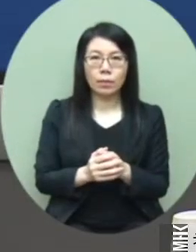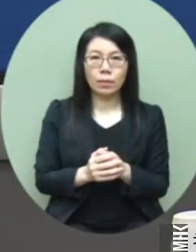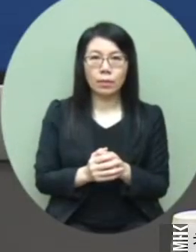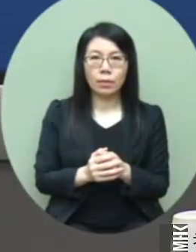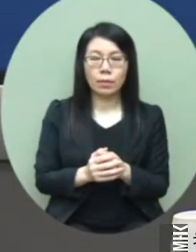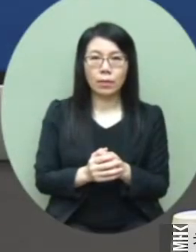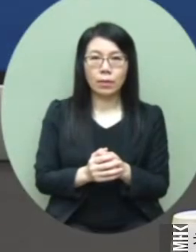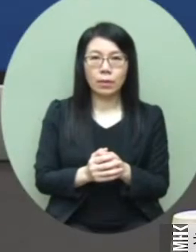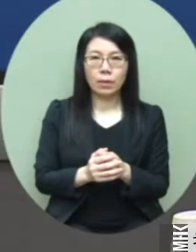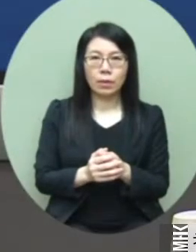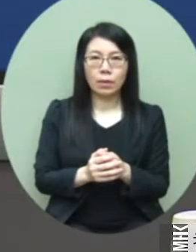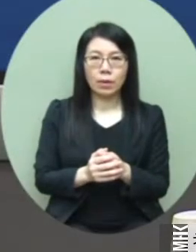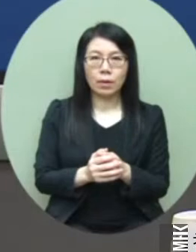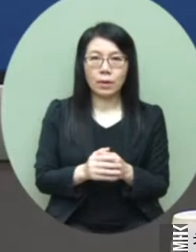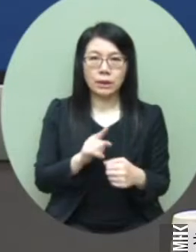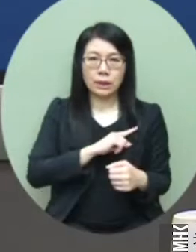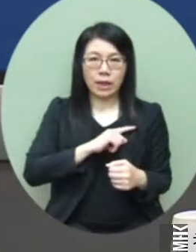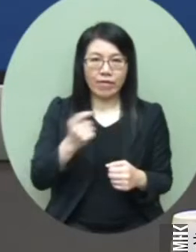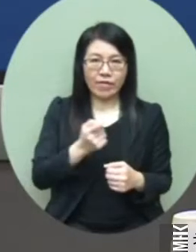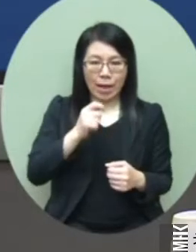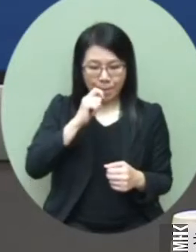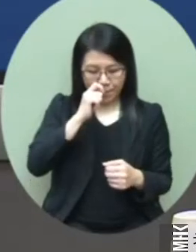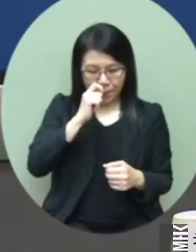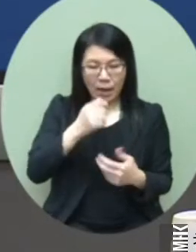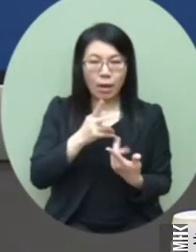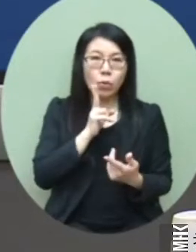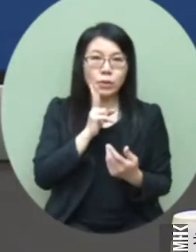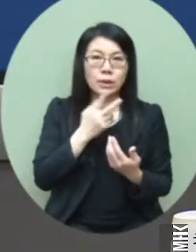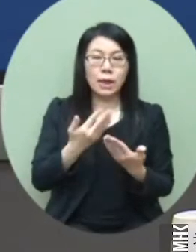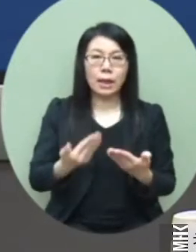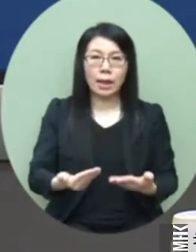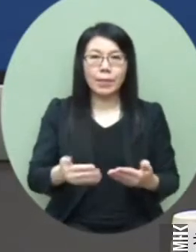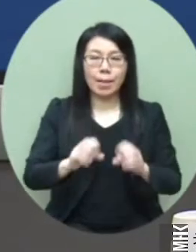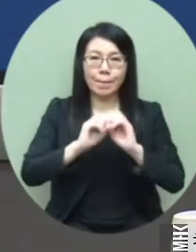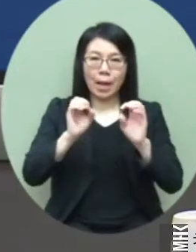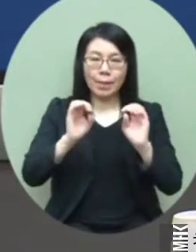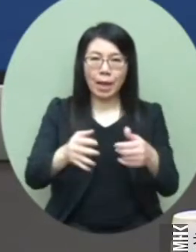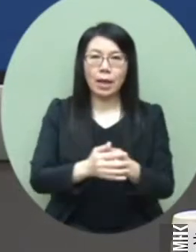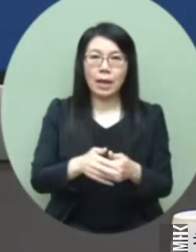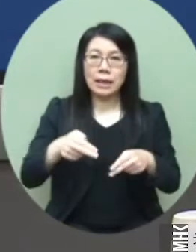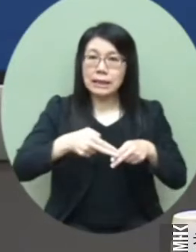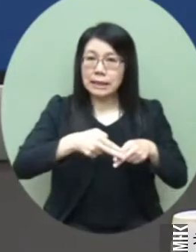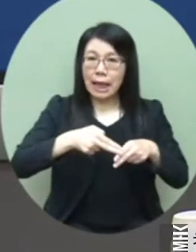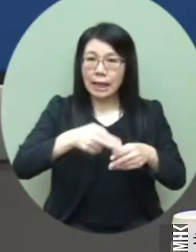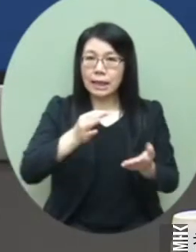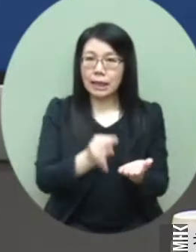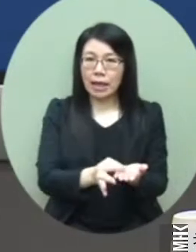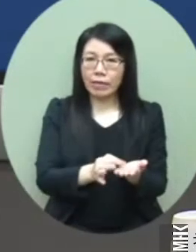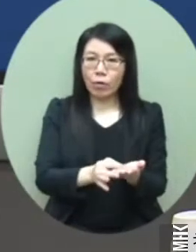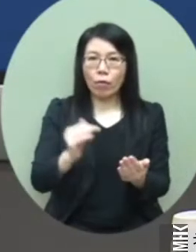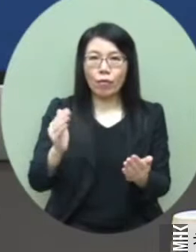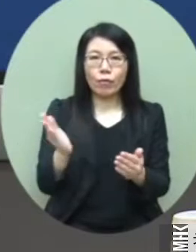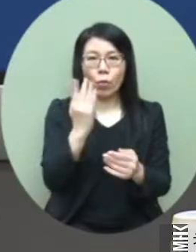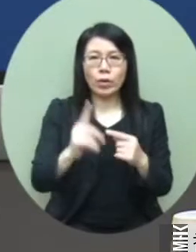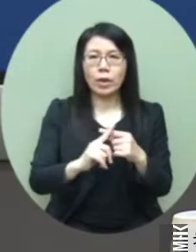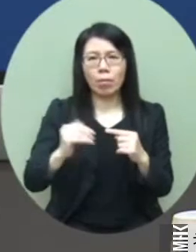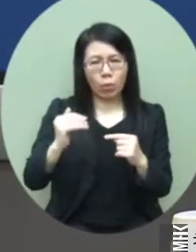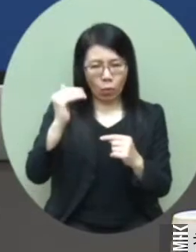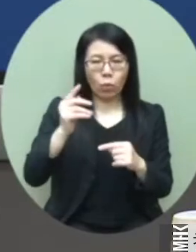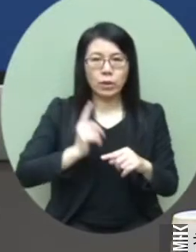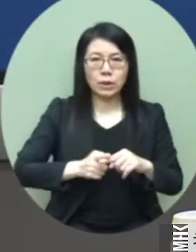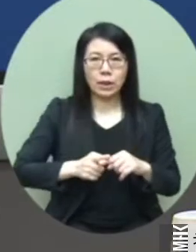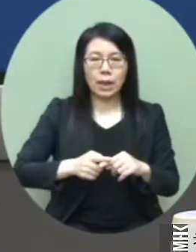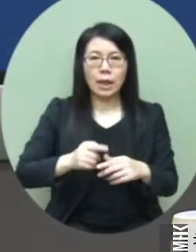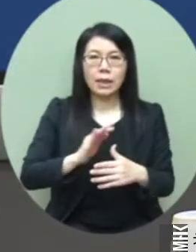测。好像今天公布的，由于餐饮的地方是比较高风险的，因为顾客要脱了口